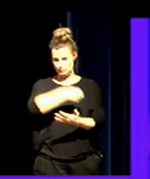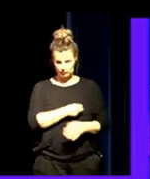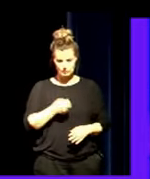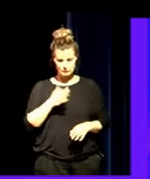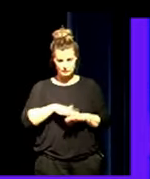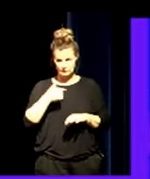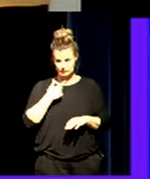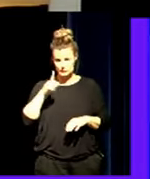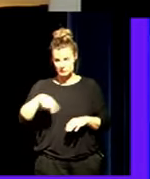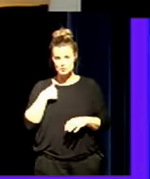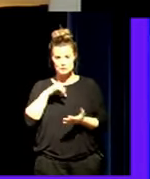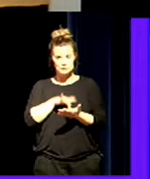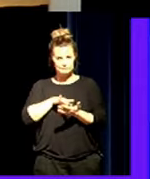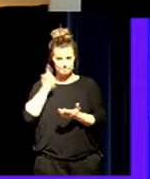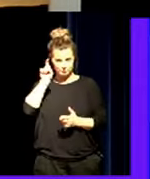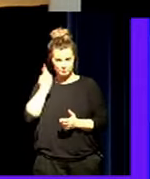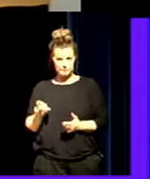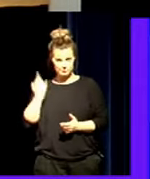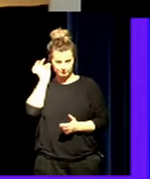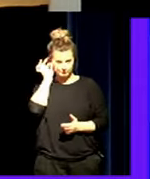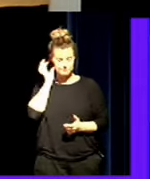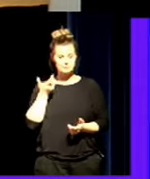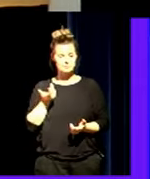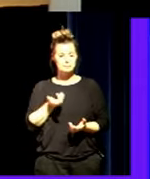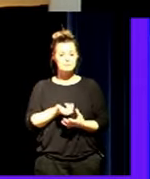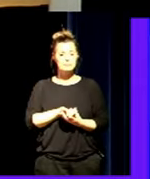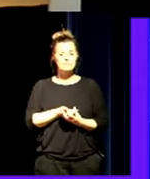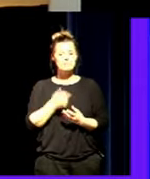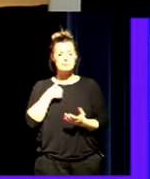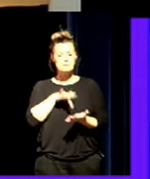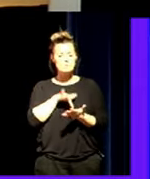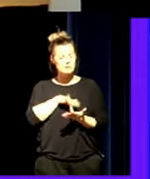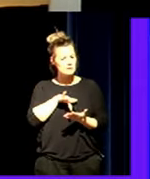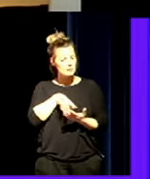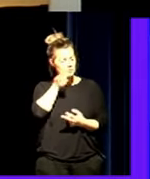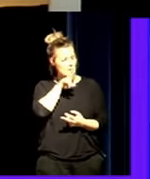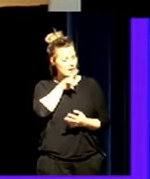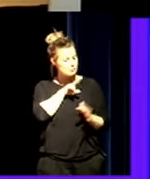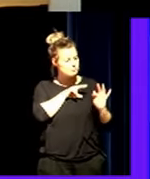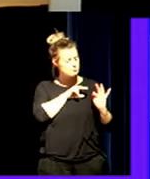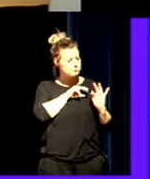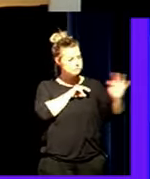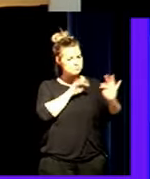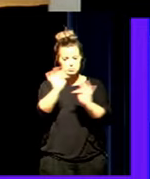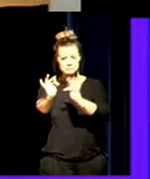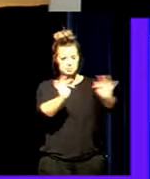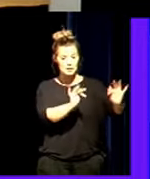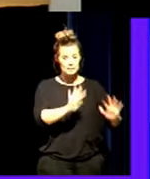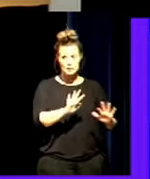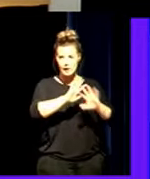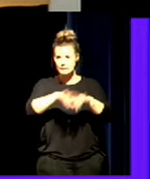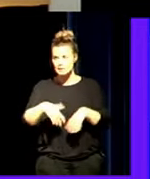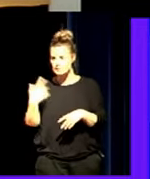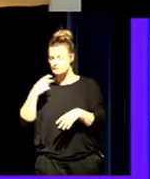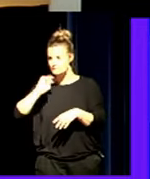unibertsitateko irakaslea naz, ez da? Claro, ginegoan klasea den moten, baina modu indirekto batean, zeuden beste gauze